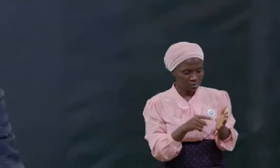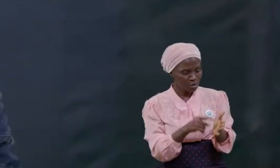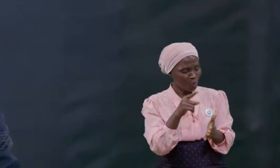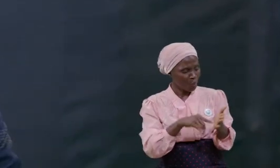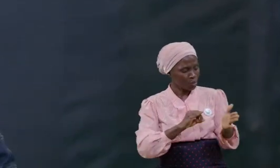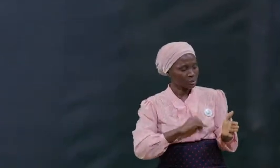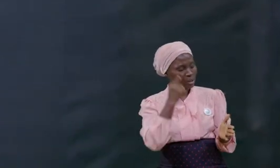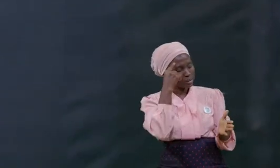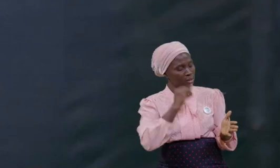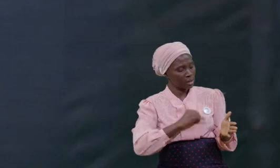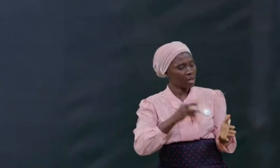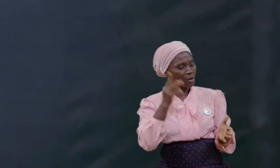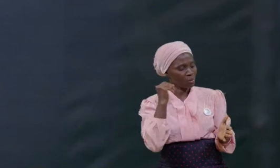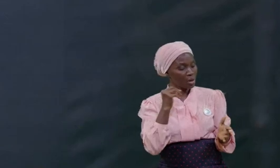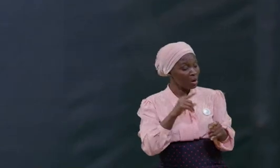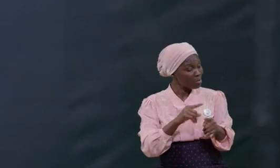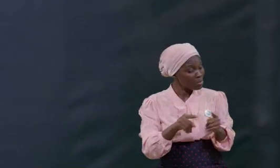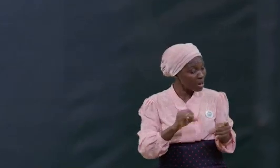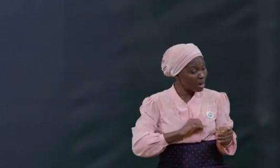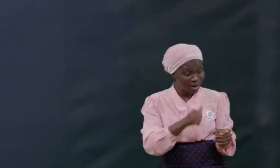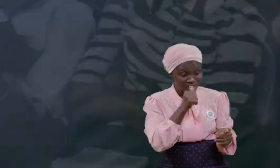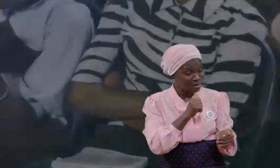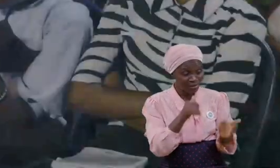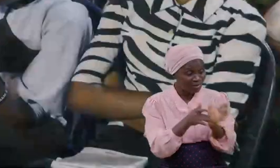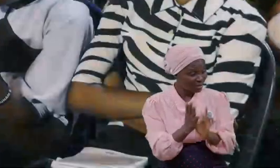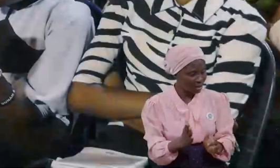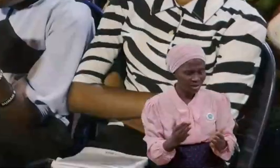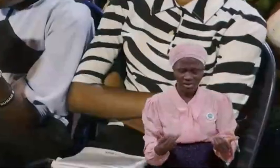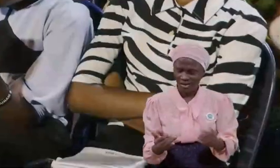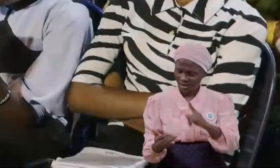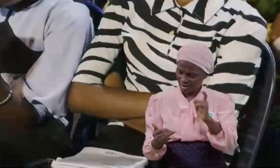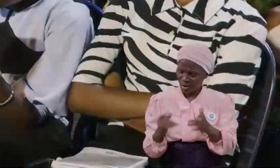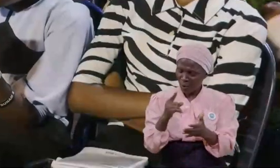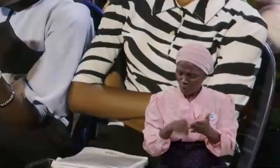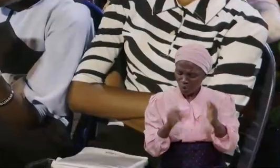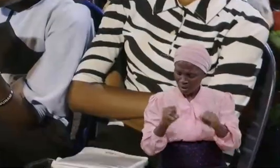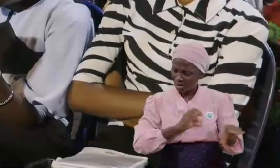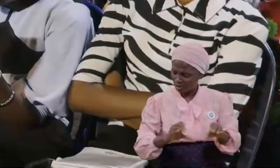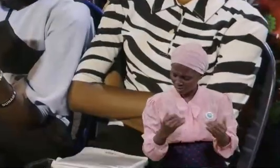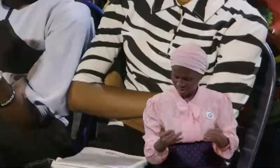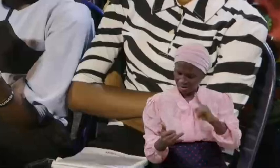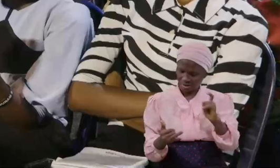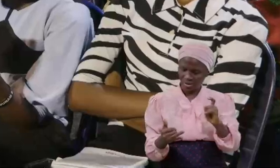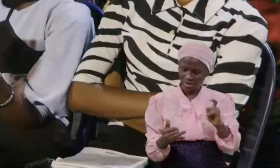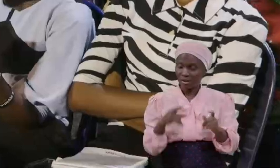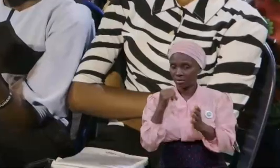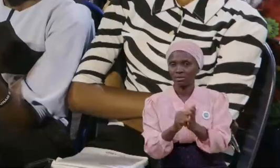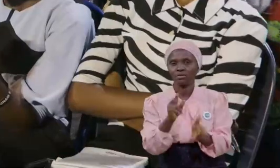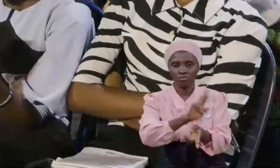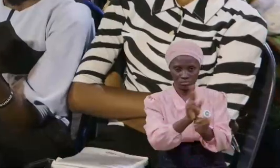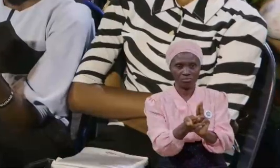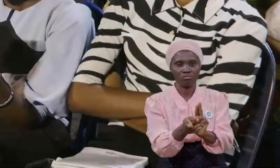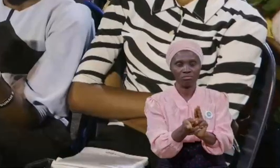maintenant? Il dit, repentez-vous. Vous allez vous repentir aujourd'hui. J'ai dit, vous allez vous repentir aujourd'hui.